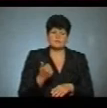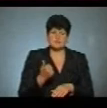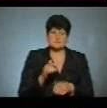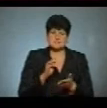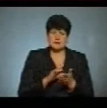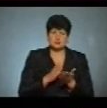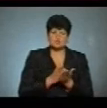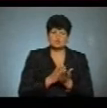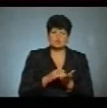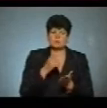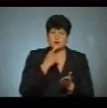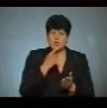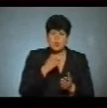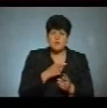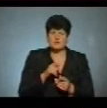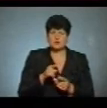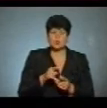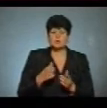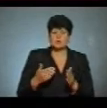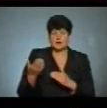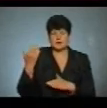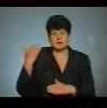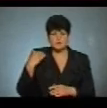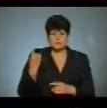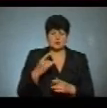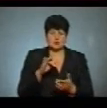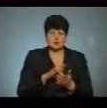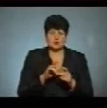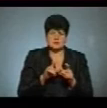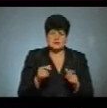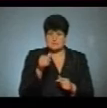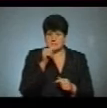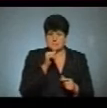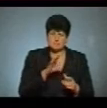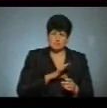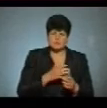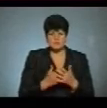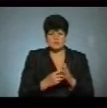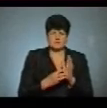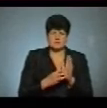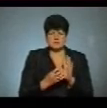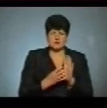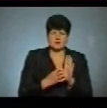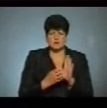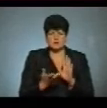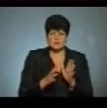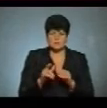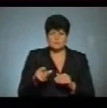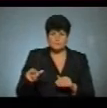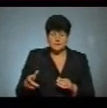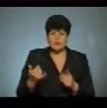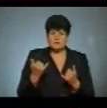Петро Лучанко. За його словами, до карантину в обласному центрі служби крові за місяць були в середньому 800-900 донорів,